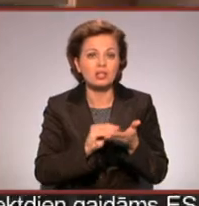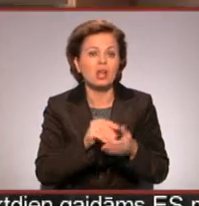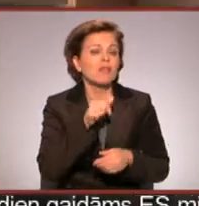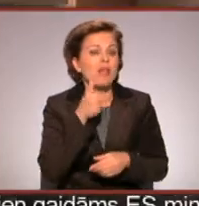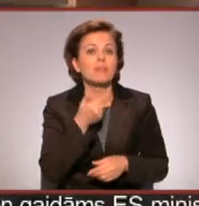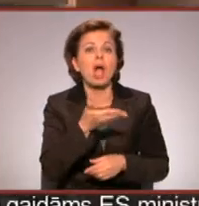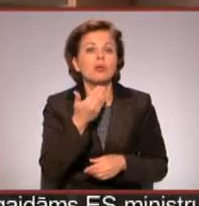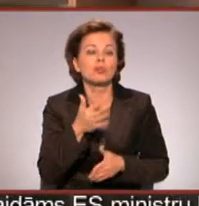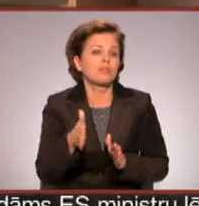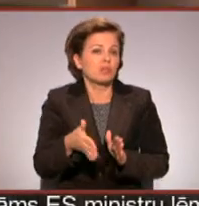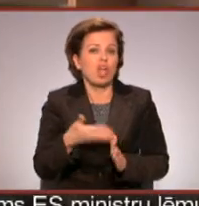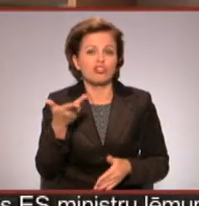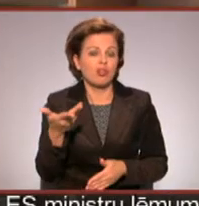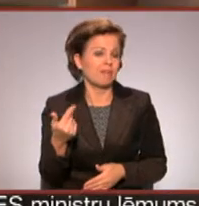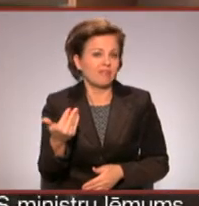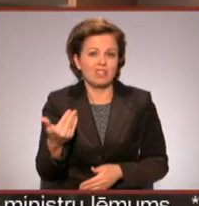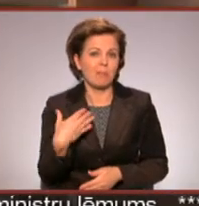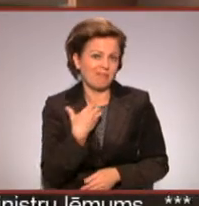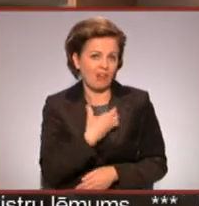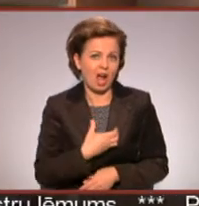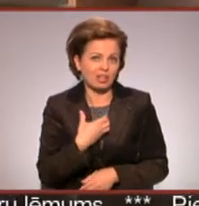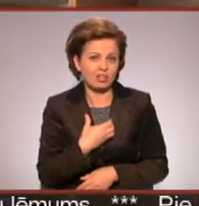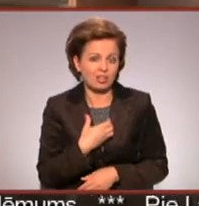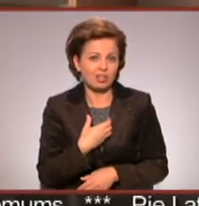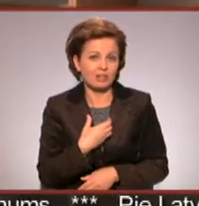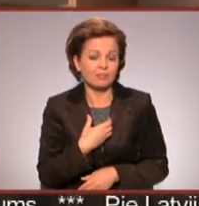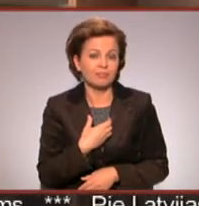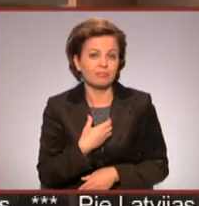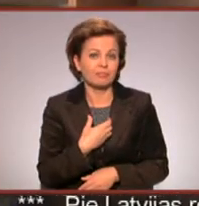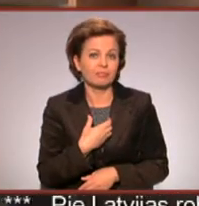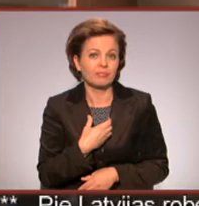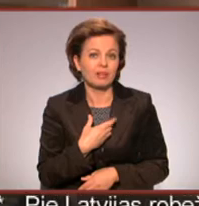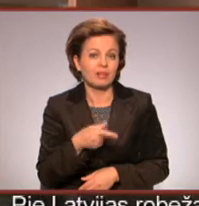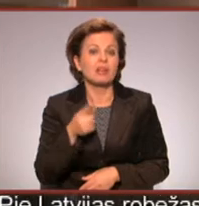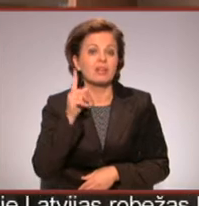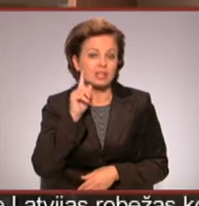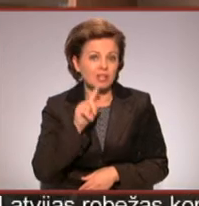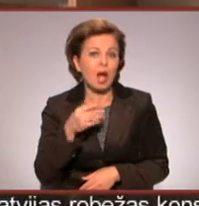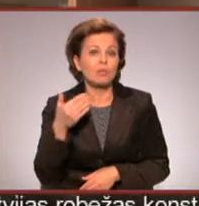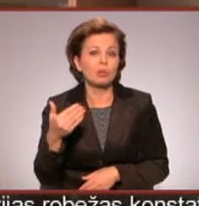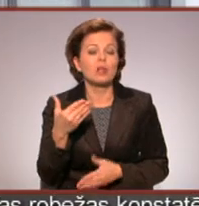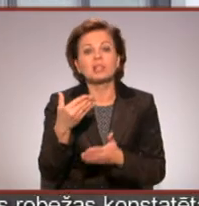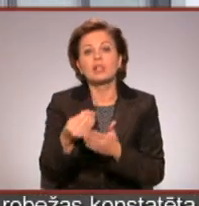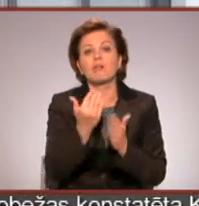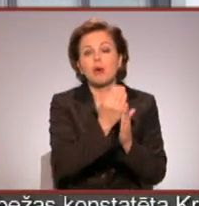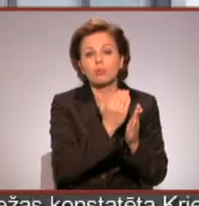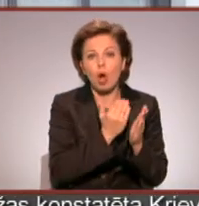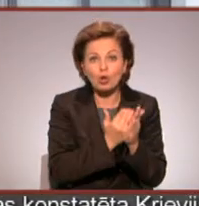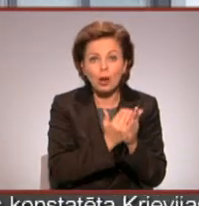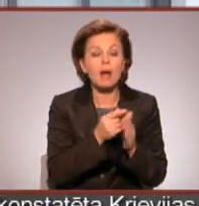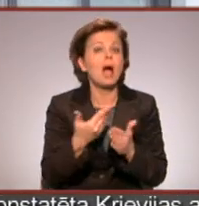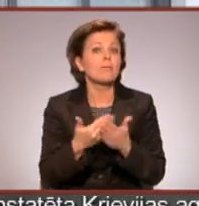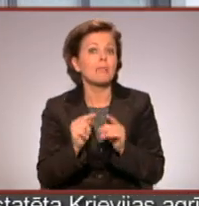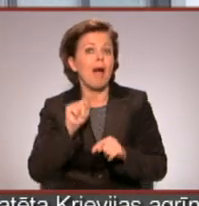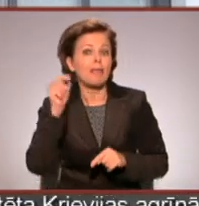atsaucības. Priekš kā viņam tiešām tas vajadzīgs? Es viņus pat saprotu. Viņam ir sava programma. Rādās, ja